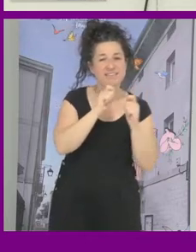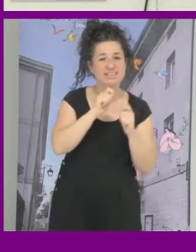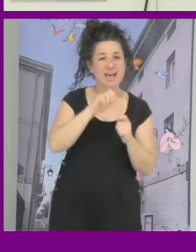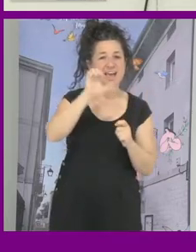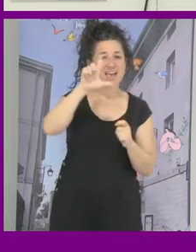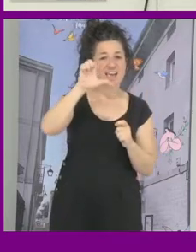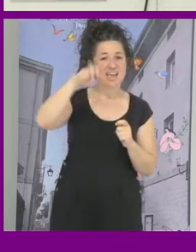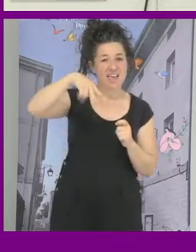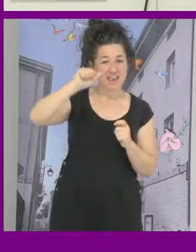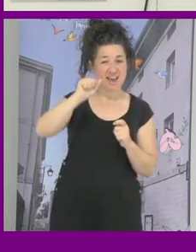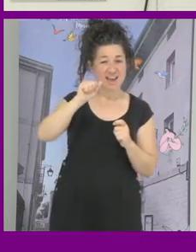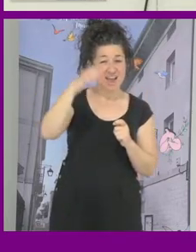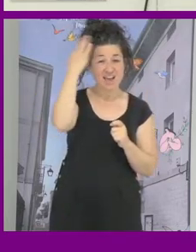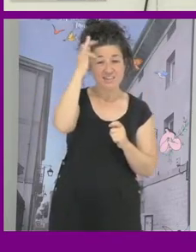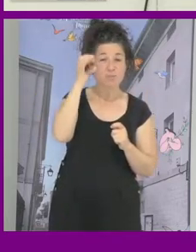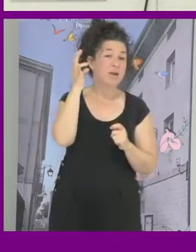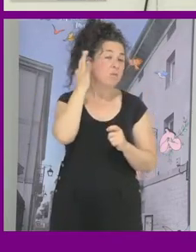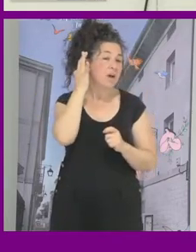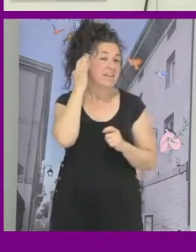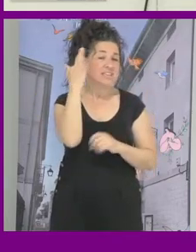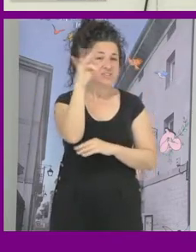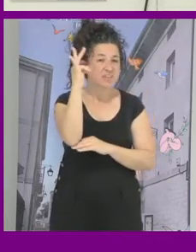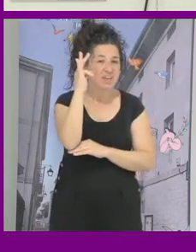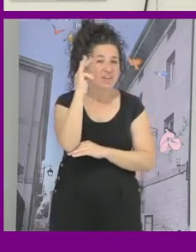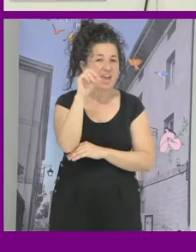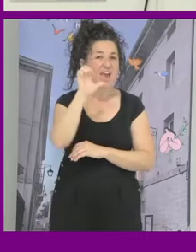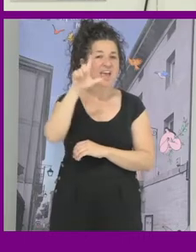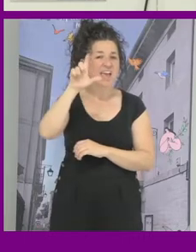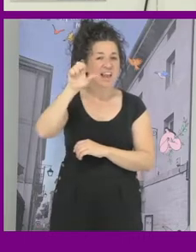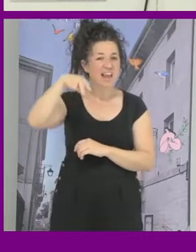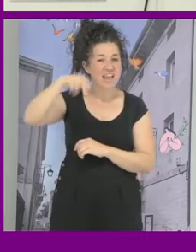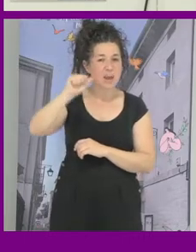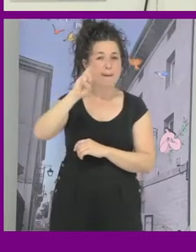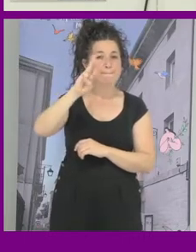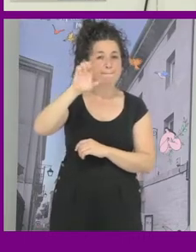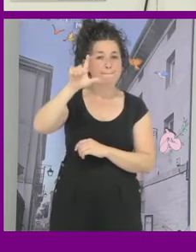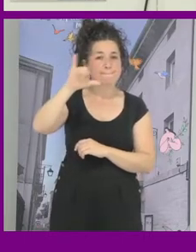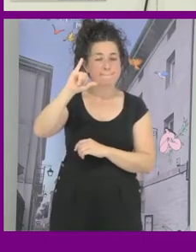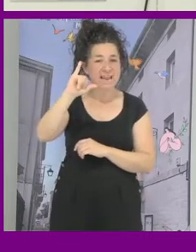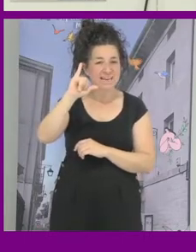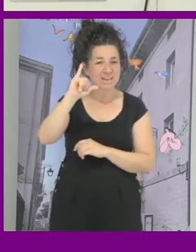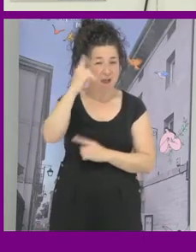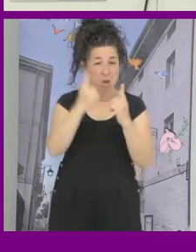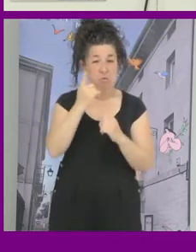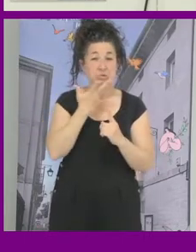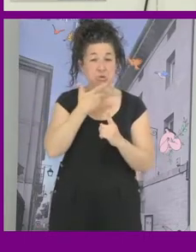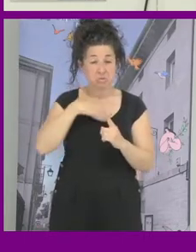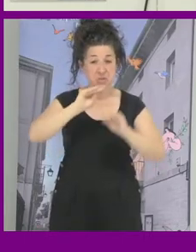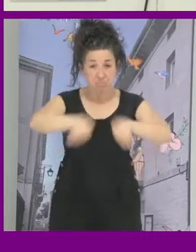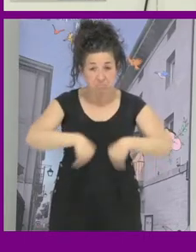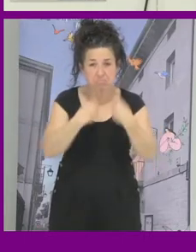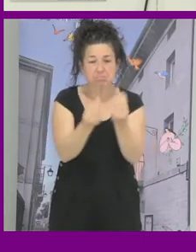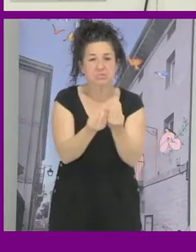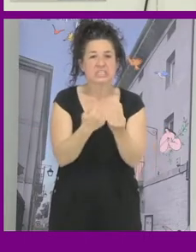emakume asanbladakoa, Elena Peli, batzuk agian ezagutuko duzue, berak bikiak ditu eta ama bakar boioa